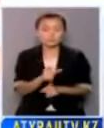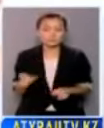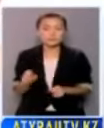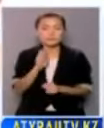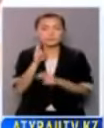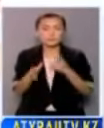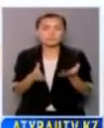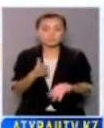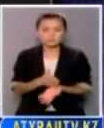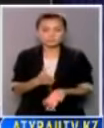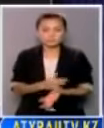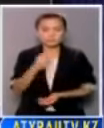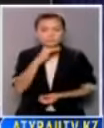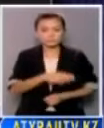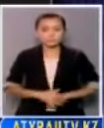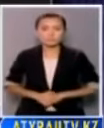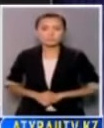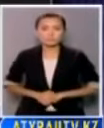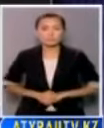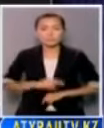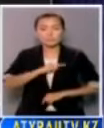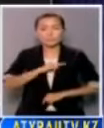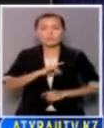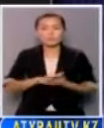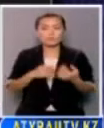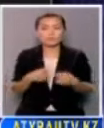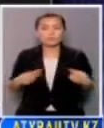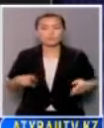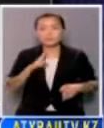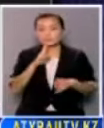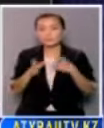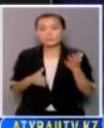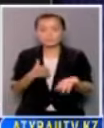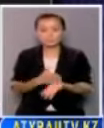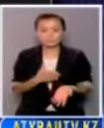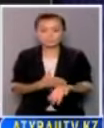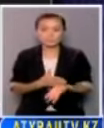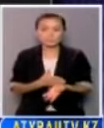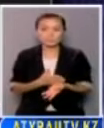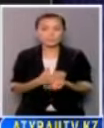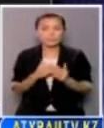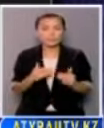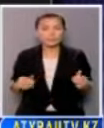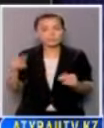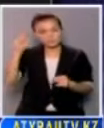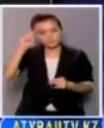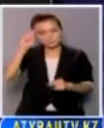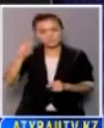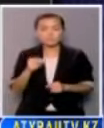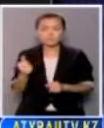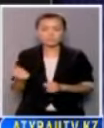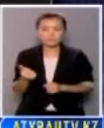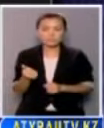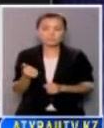тұрғындардан арыз түсетін көрінеді. Мына білім саласына жұмыс істегеннен кейін көп деген арыздар келеді. Өзі керемет балалар оқу ақылы